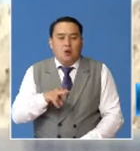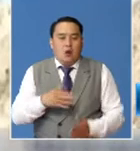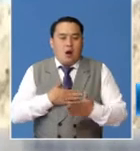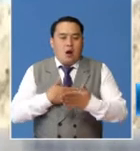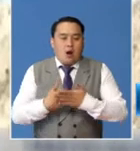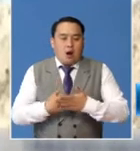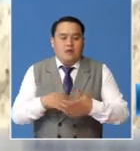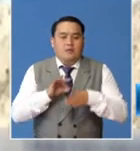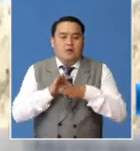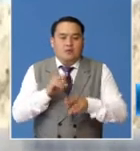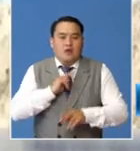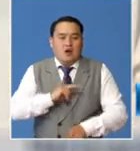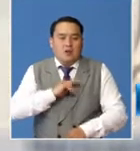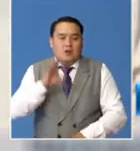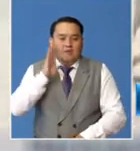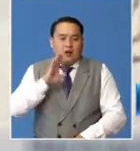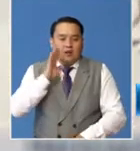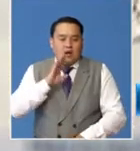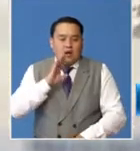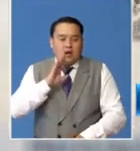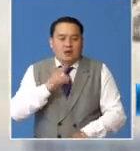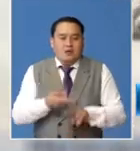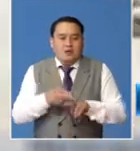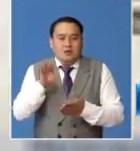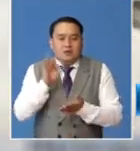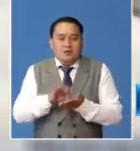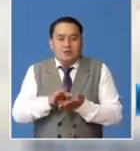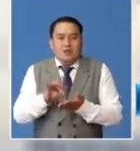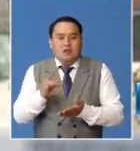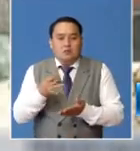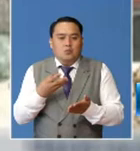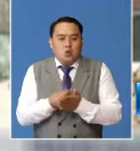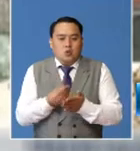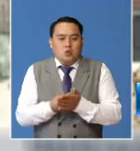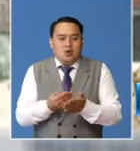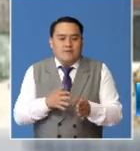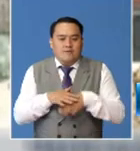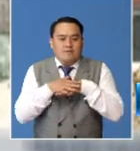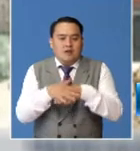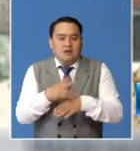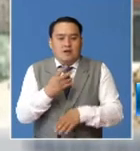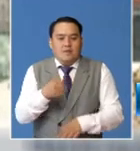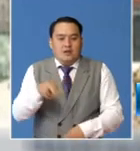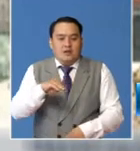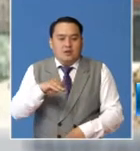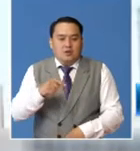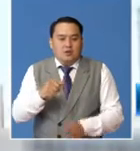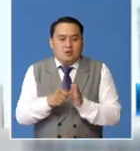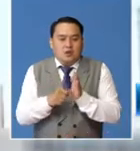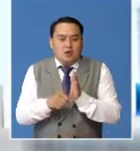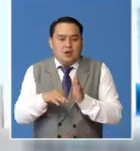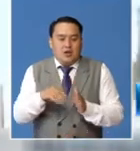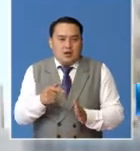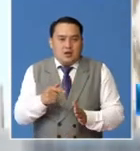активными темпами ведется прокладка водопроводной линии. На эти цели из республиканского бюджета выделили 2 миллиарда 600 миллионов тенге.